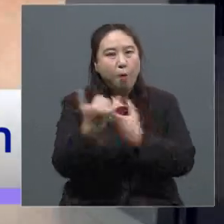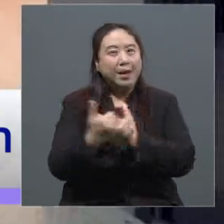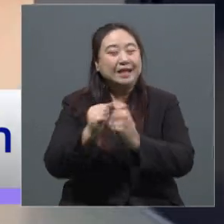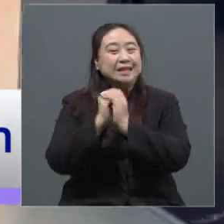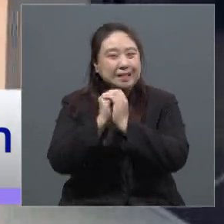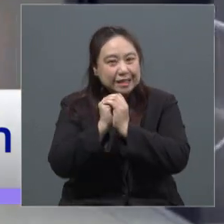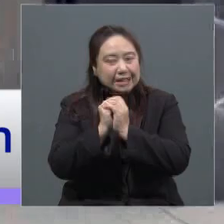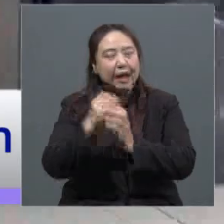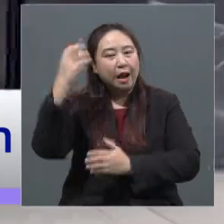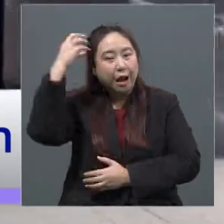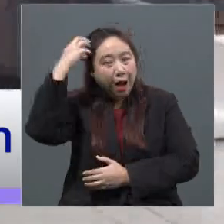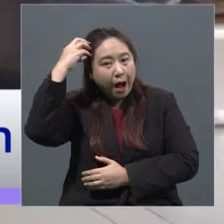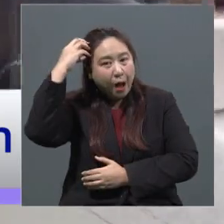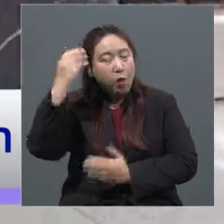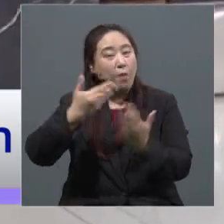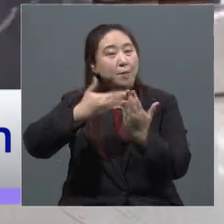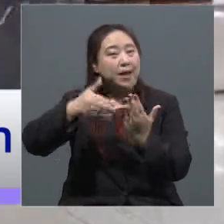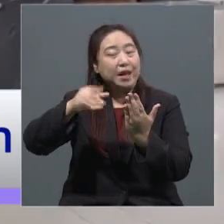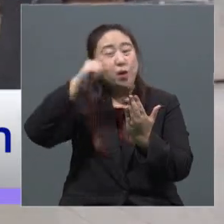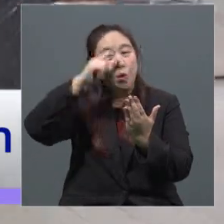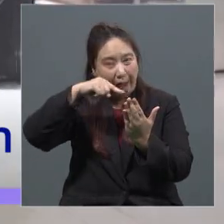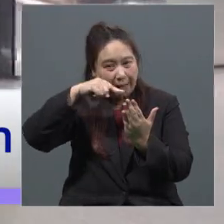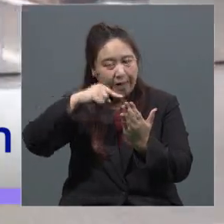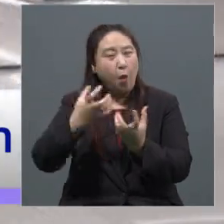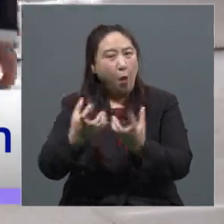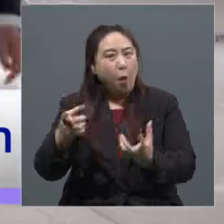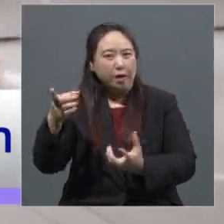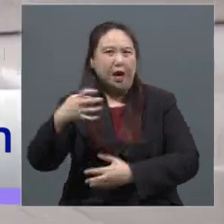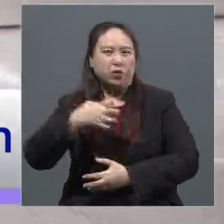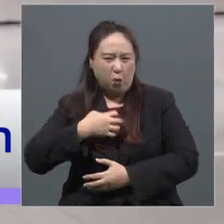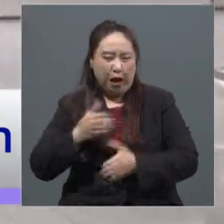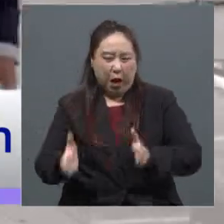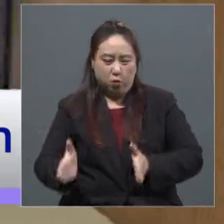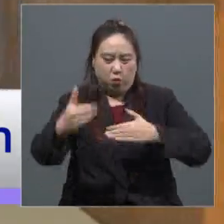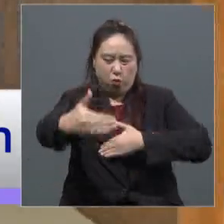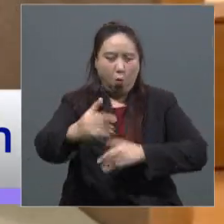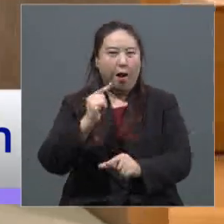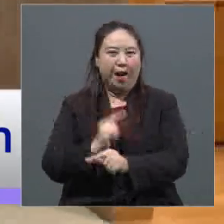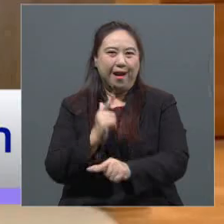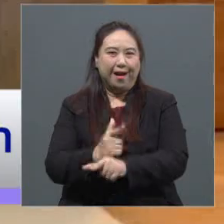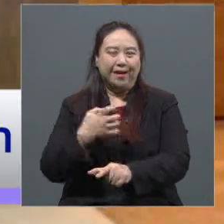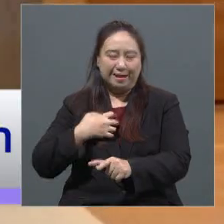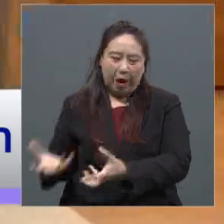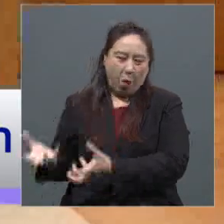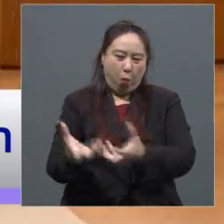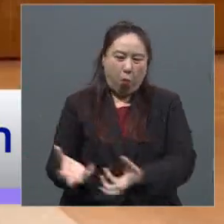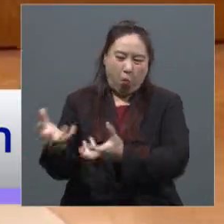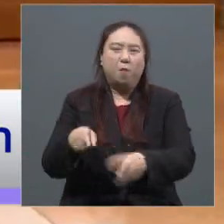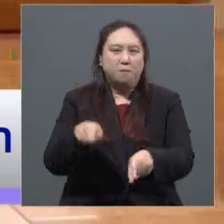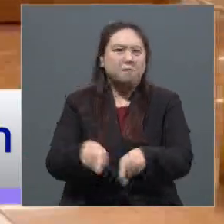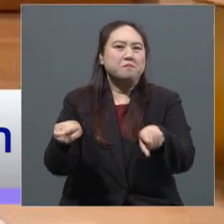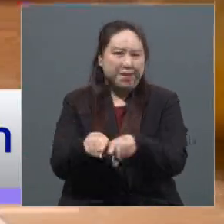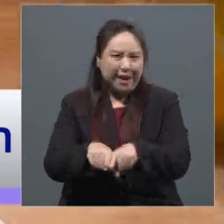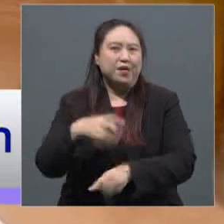จีนประเทศลาวแล้วก็ภาคอีสานของไทยที่เขาก็ต้องการตู้คอนเทนเนอร์มาเหมือนกันที่จะเอามาตั้งไว้ตรงจุดนี้ตรงจุดนี้อนะ